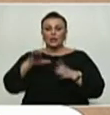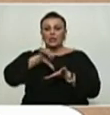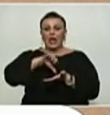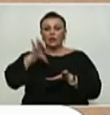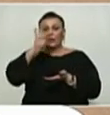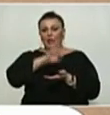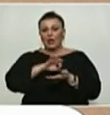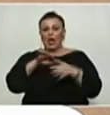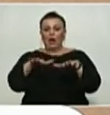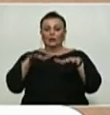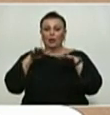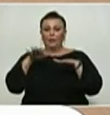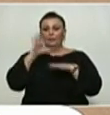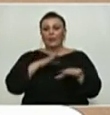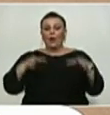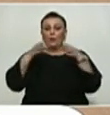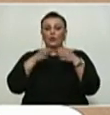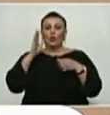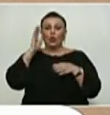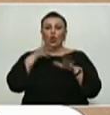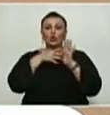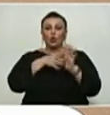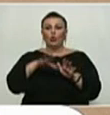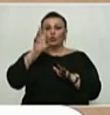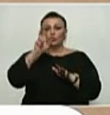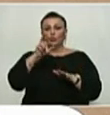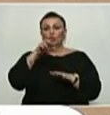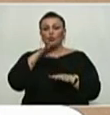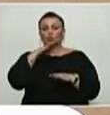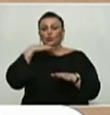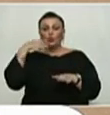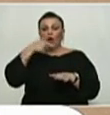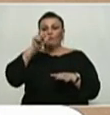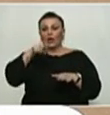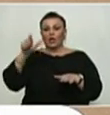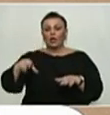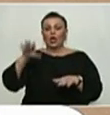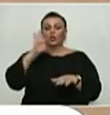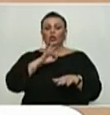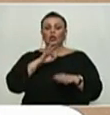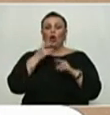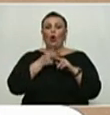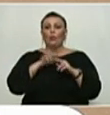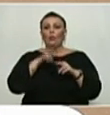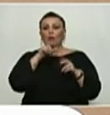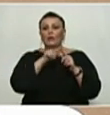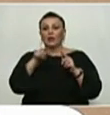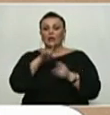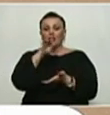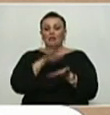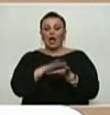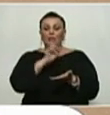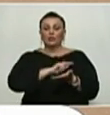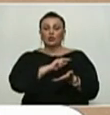tədbirləri birgə götürsək, artıq 9300-dən artıq vətəndaşımız, bu kateqoriyadan olan vətəndaşımız daimi işlə